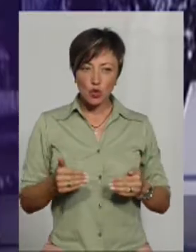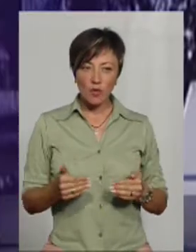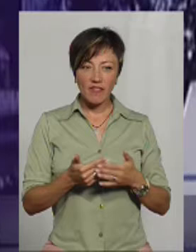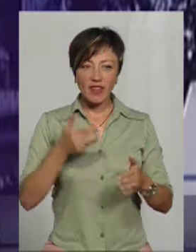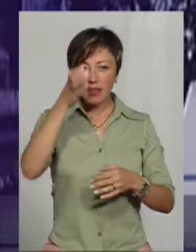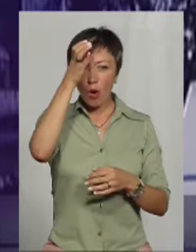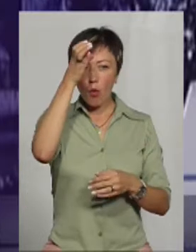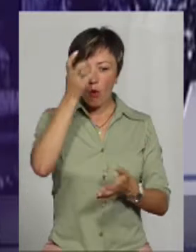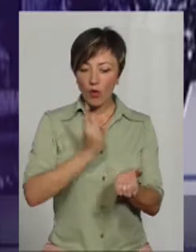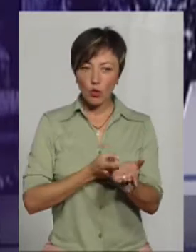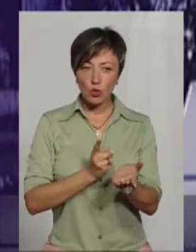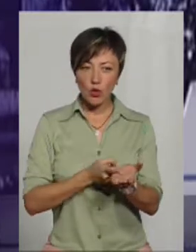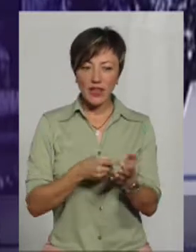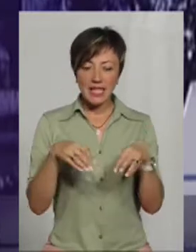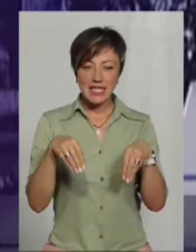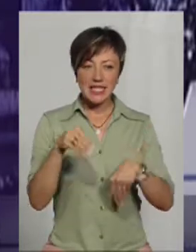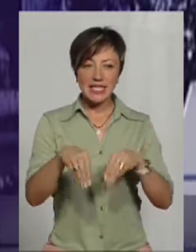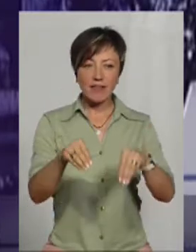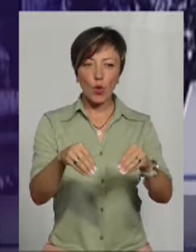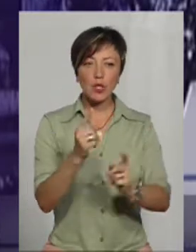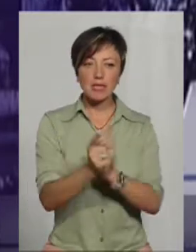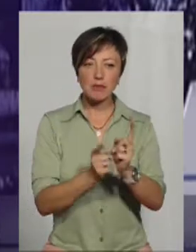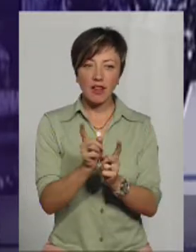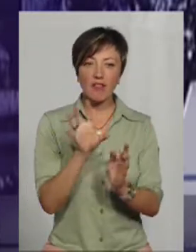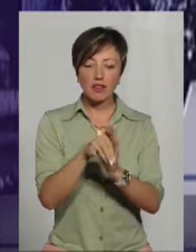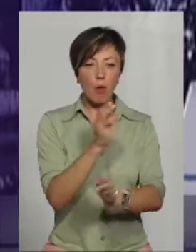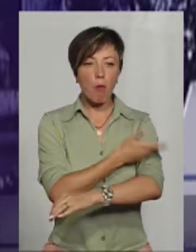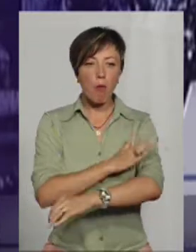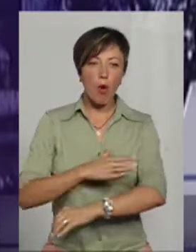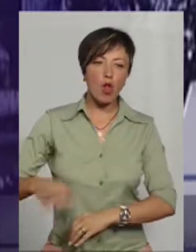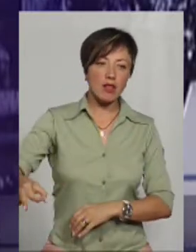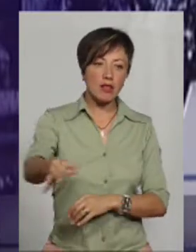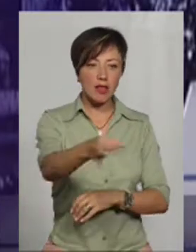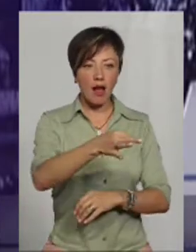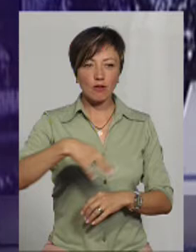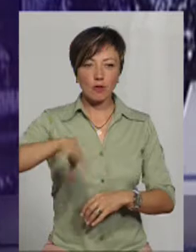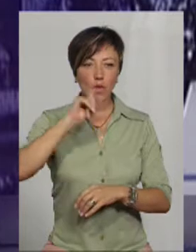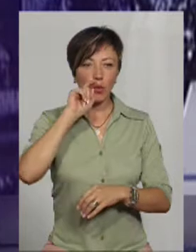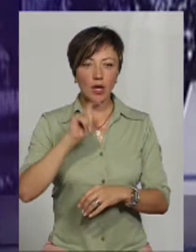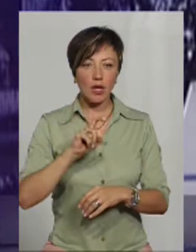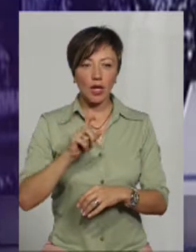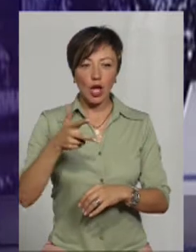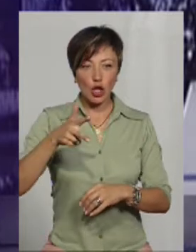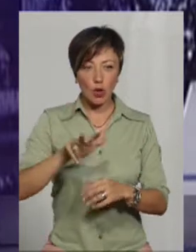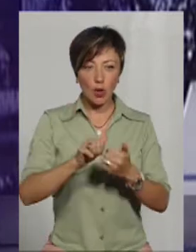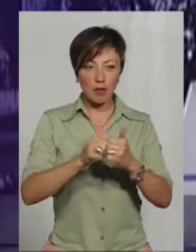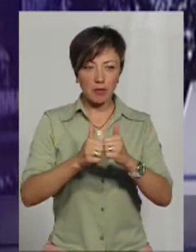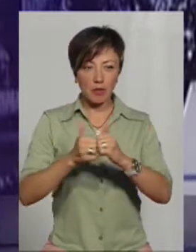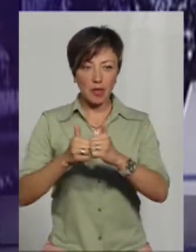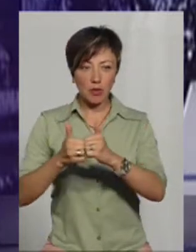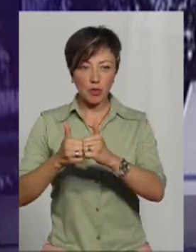сівозміни і ввівши на Полтавщині та й взагалі по Україні трьохпілку, а